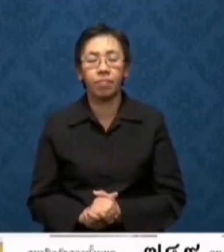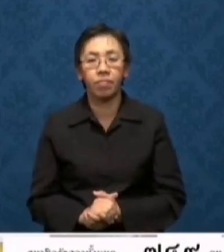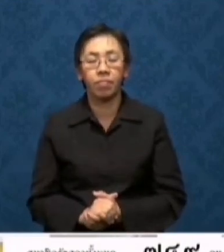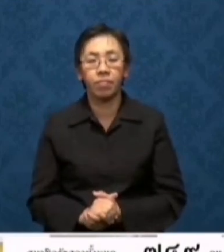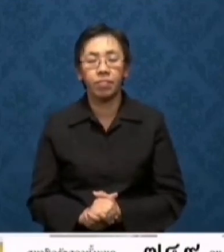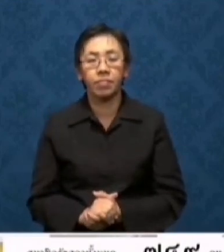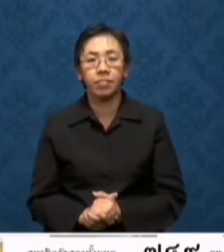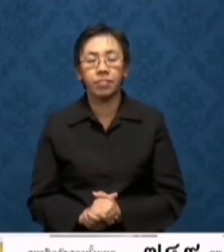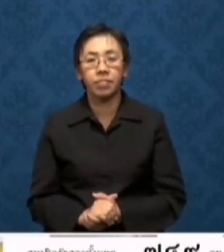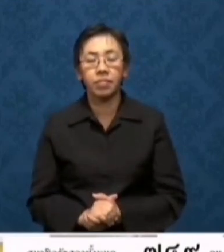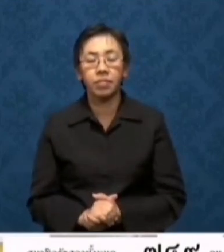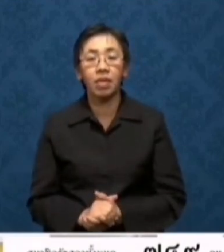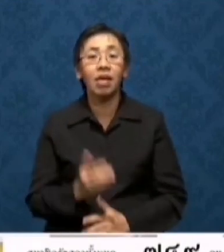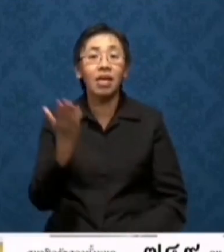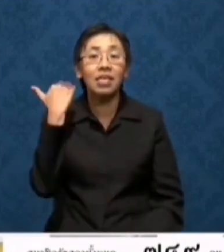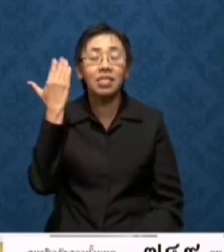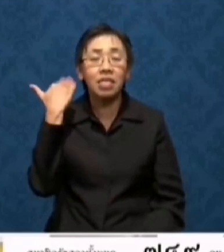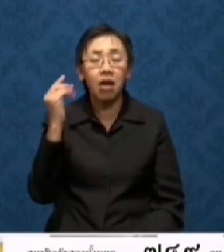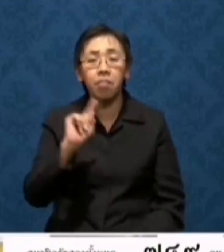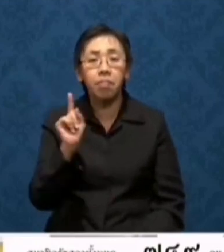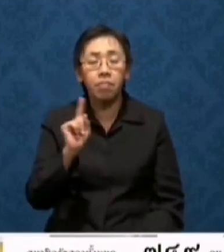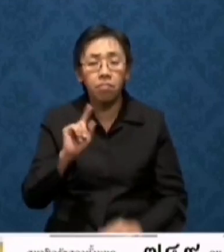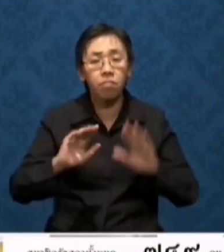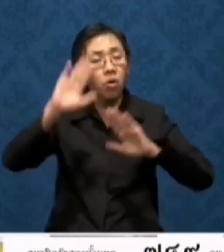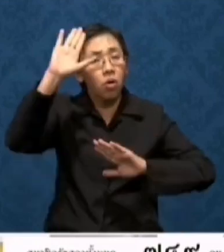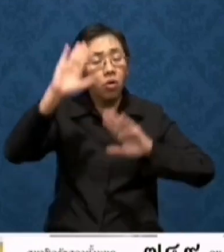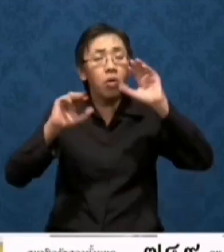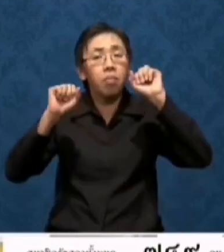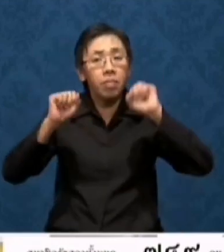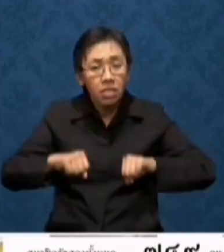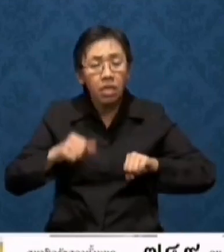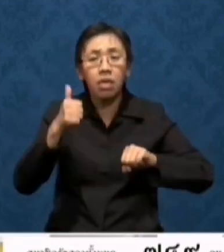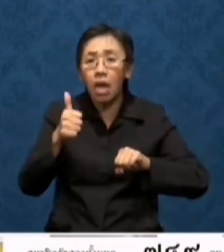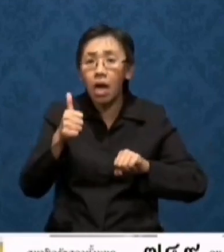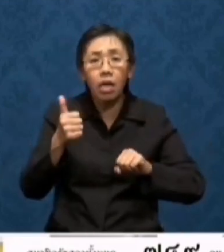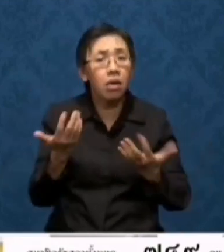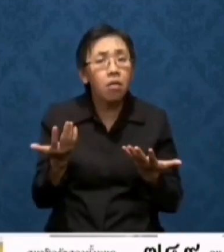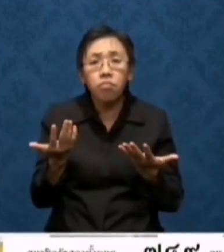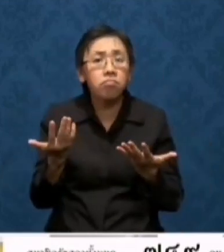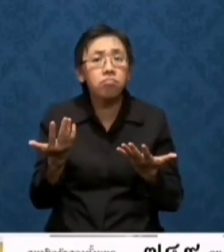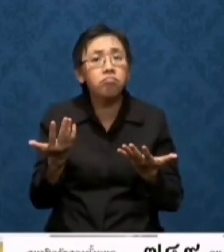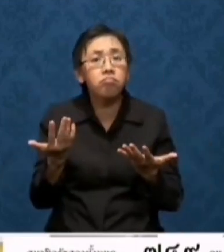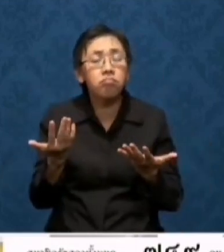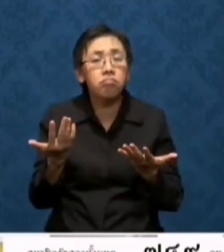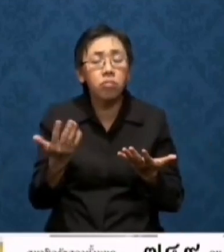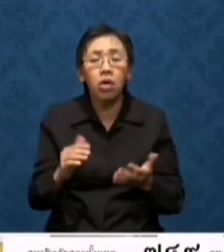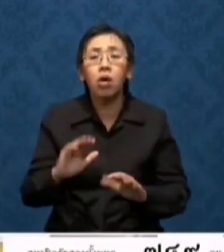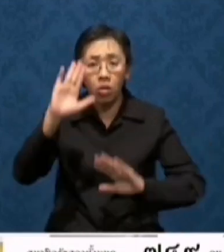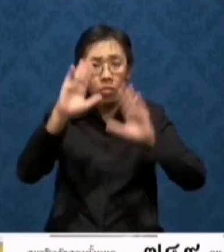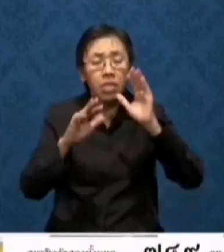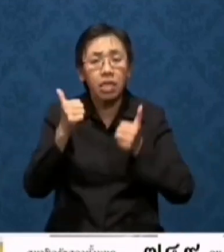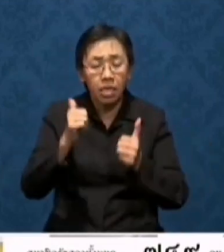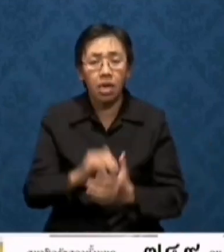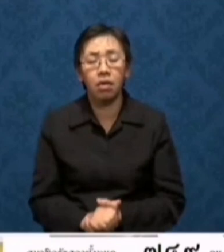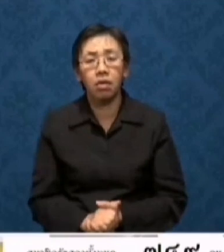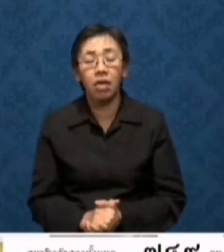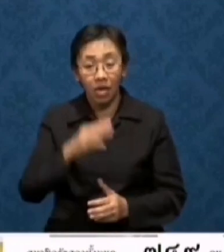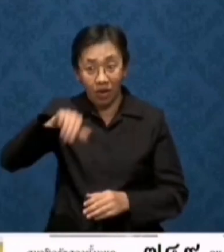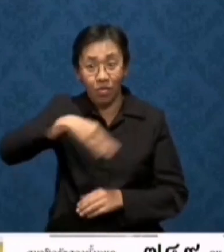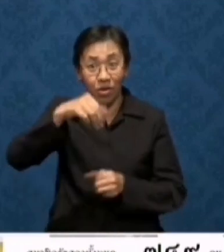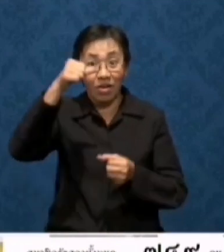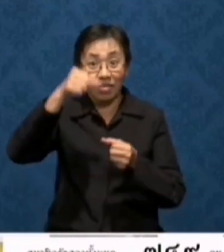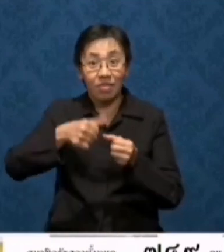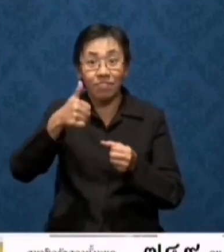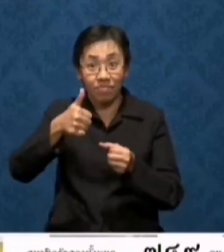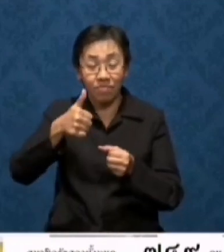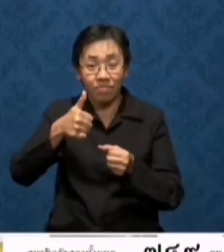หน้าวันนั้นเราก็มีการลงมัตติในเรื่องนี้ได้อย่ามเป็นปกติครับทางทั้งที่ถาเราจำก